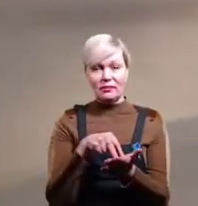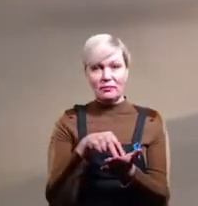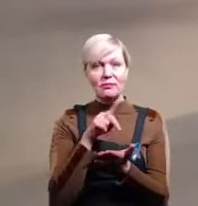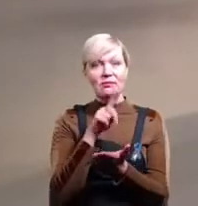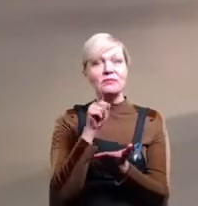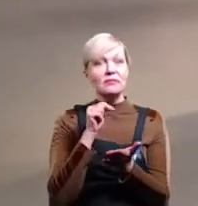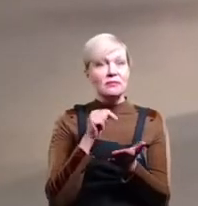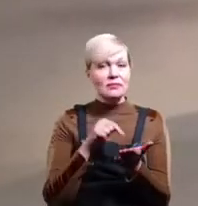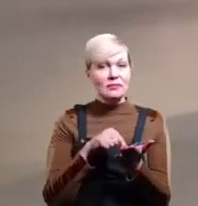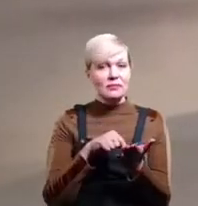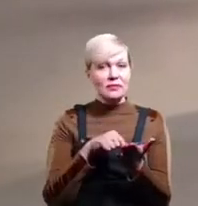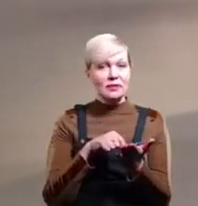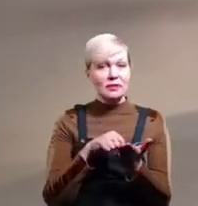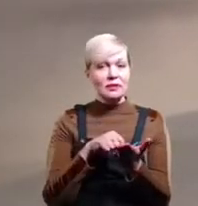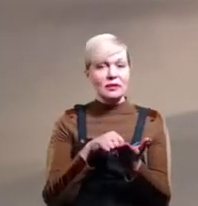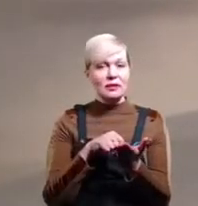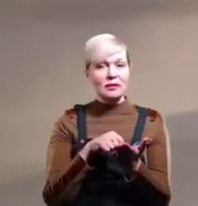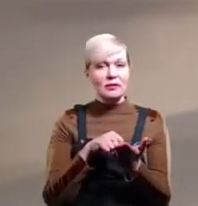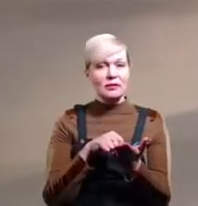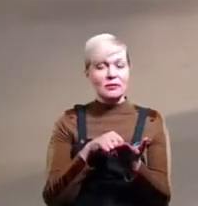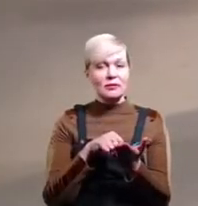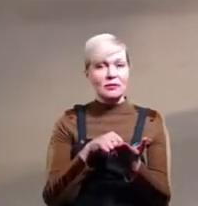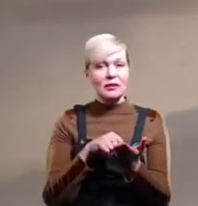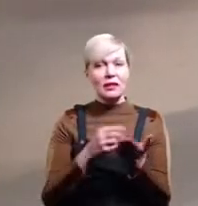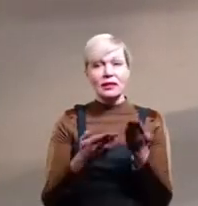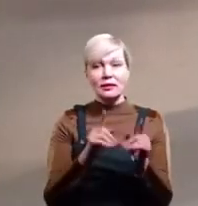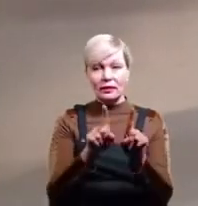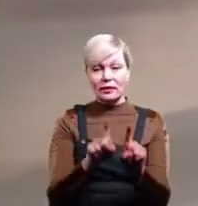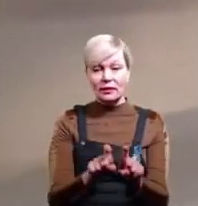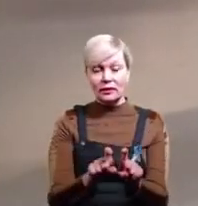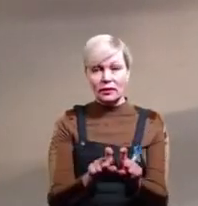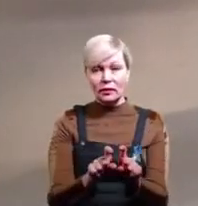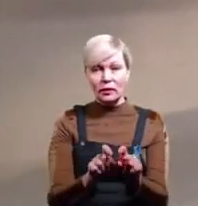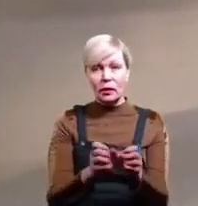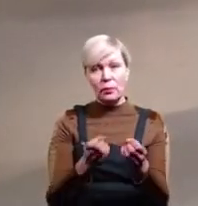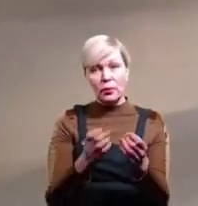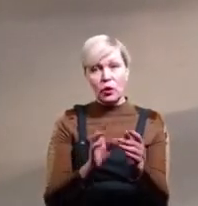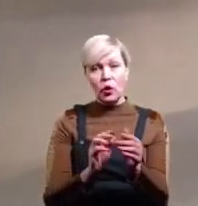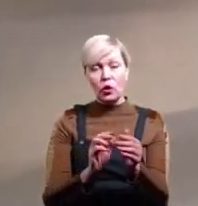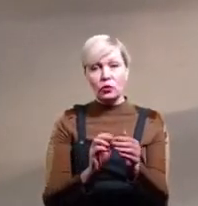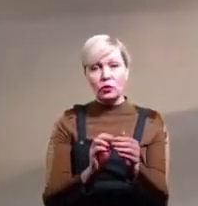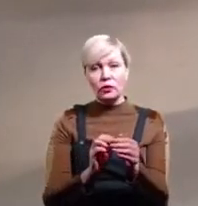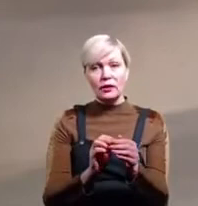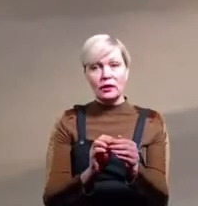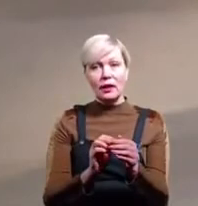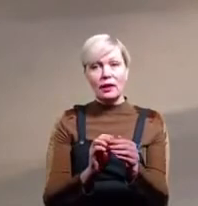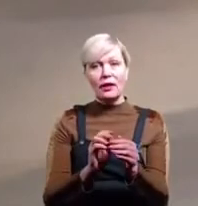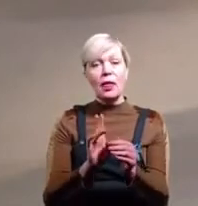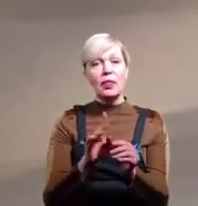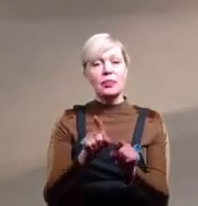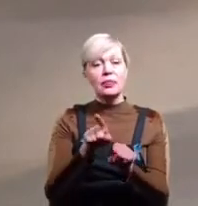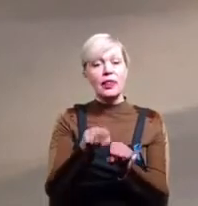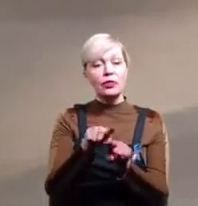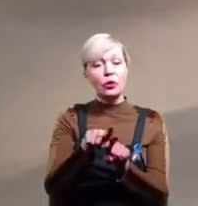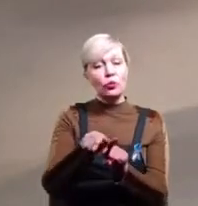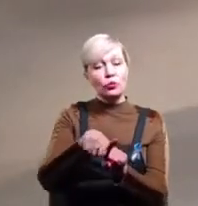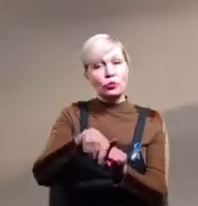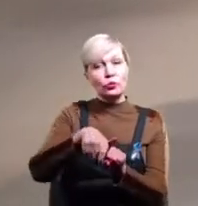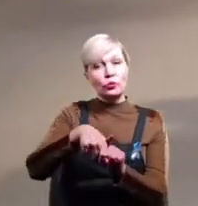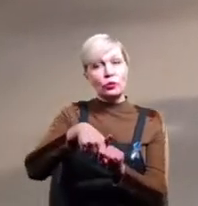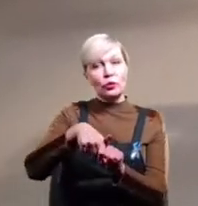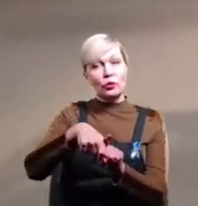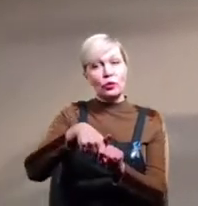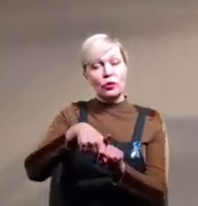Если мы с этого положения, да, просто ножку подтягиваешь, и мы поднимаемся